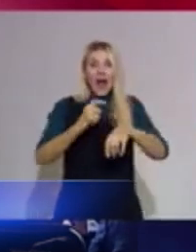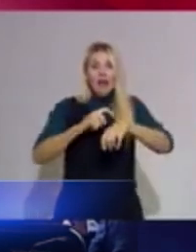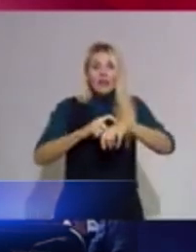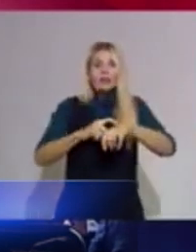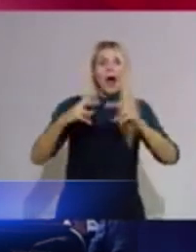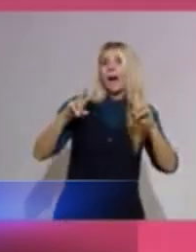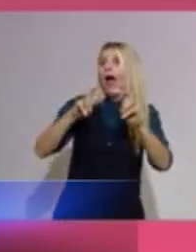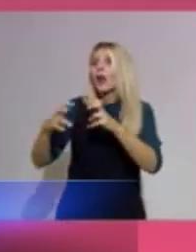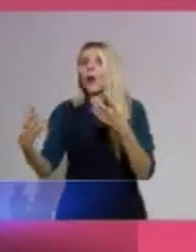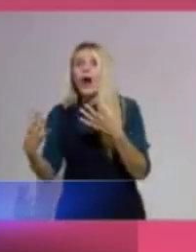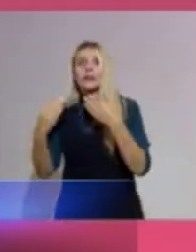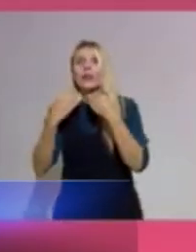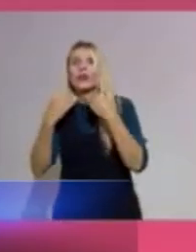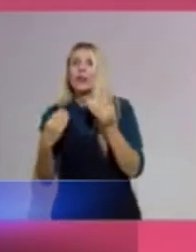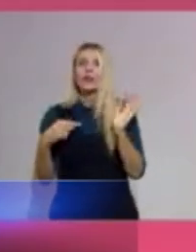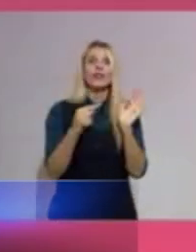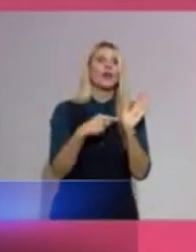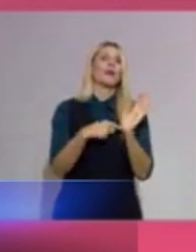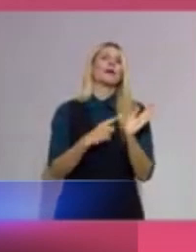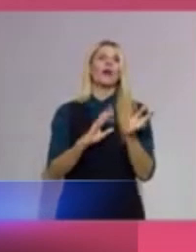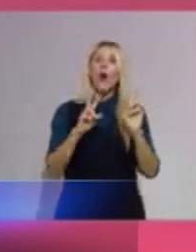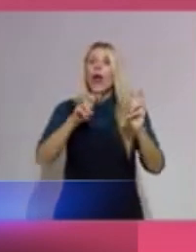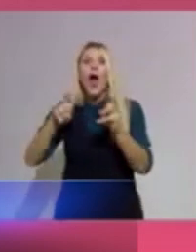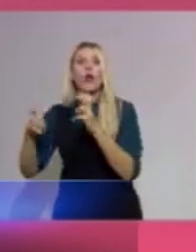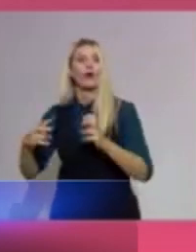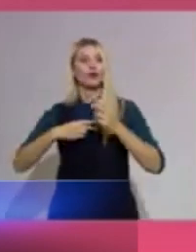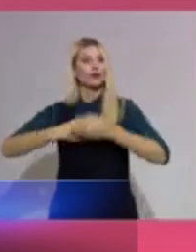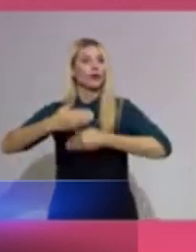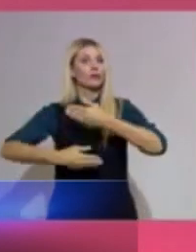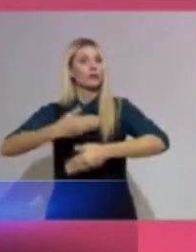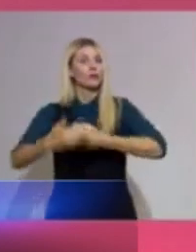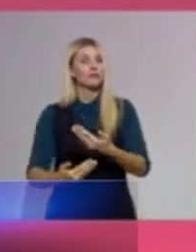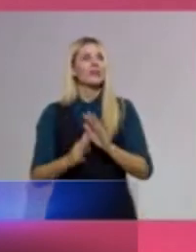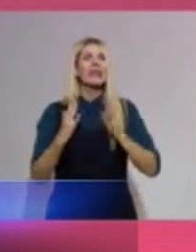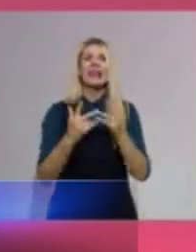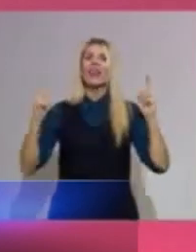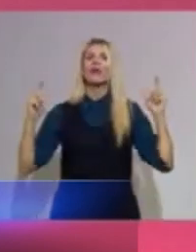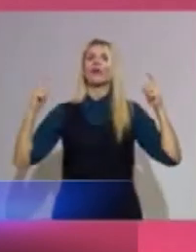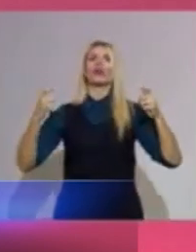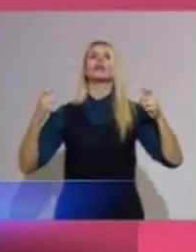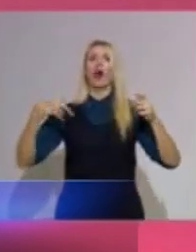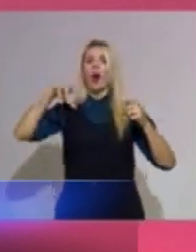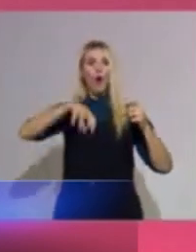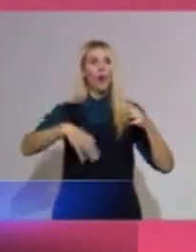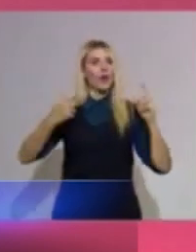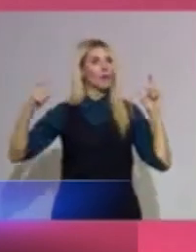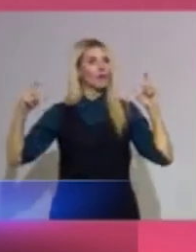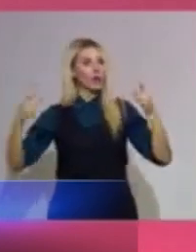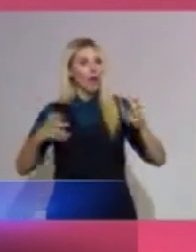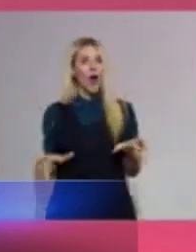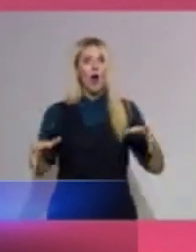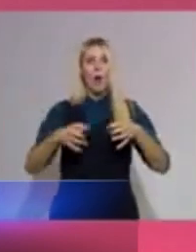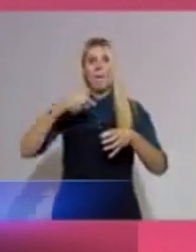έλεγχο. Και δεν νοείται αυτό, νομίζω, και στις ανεπτυγμένες δημοκρατίες συνολικά, πόσο μάλλον σε ένα κόμμα το